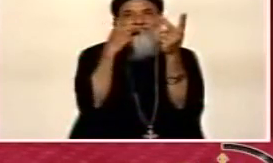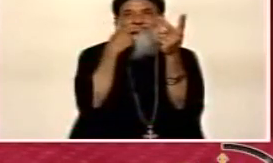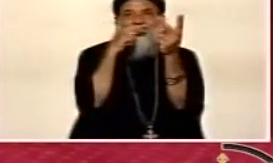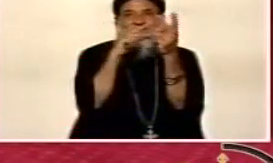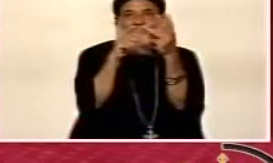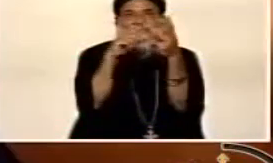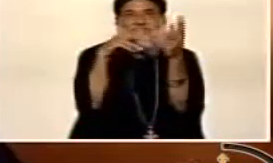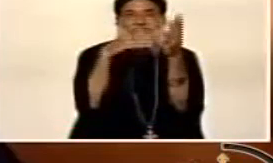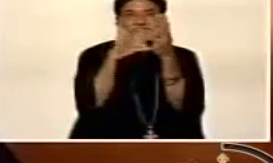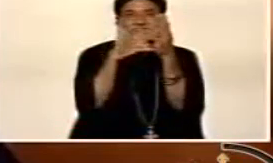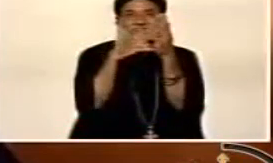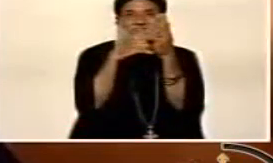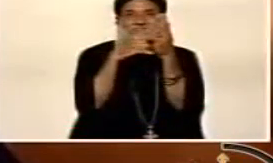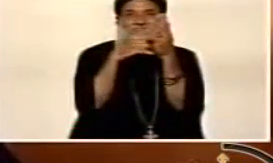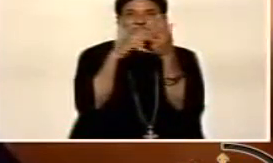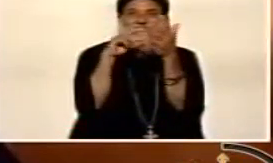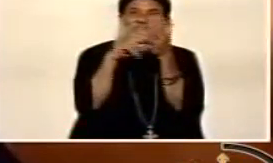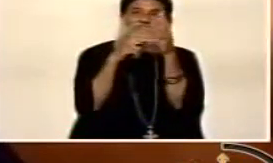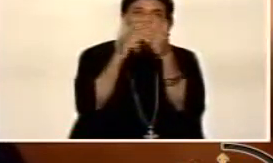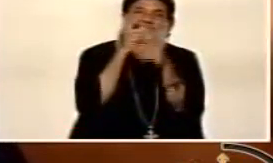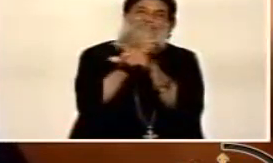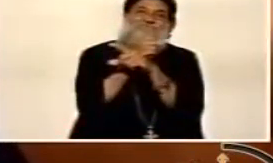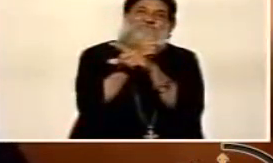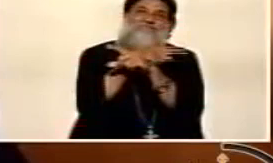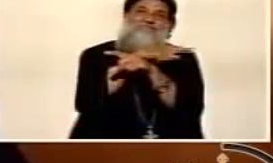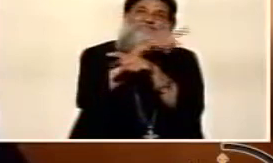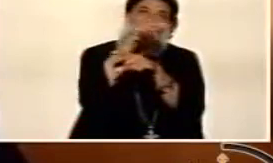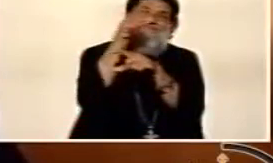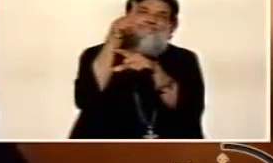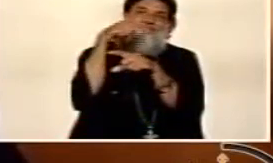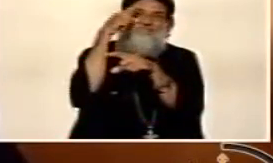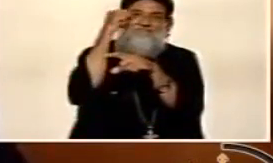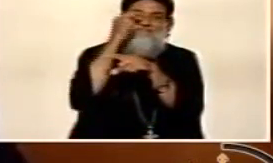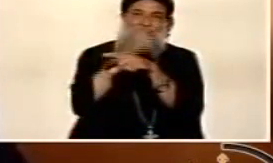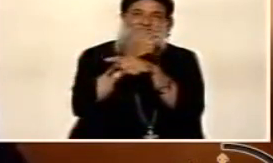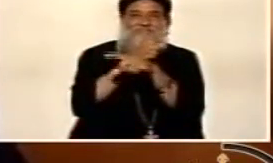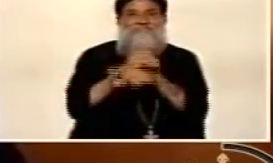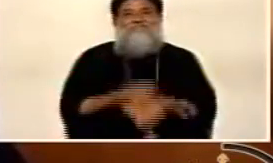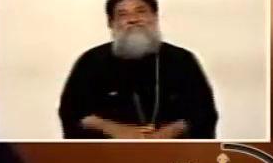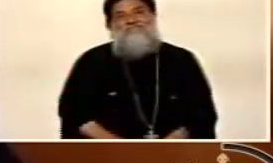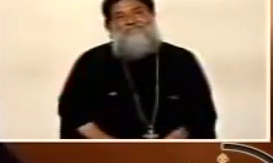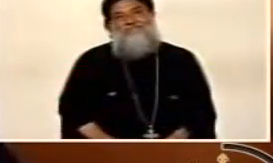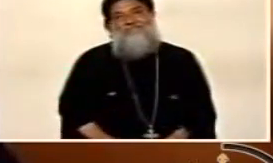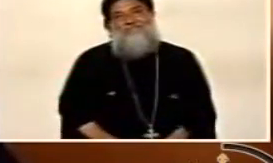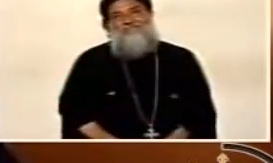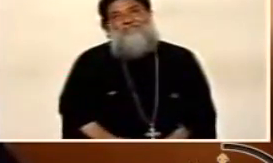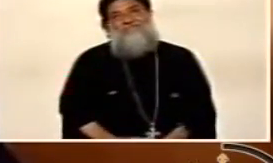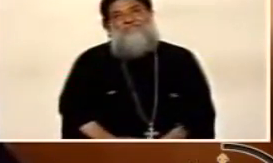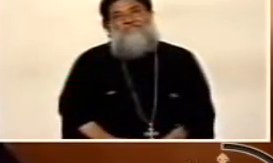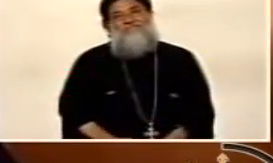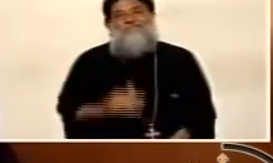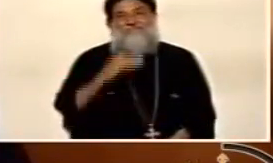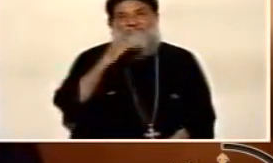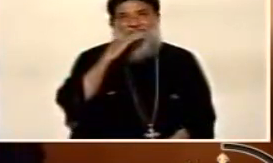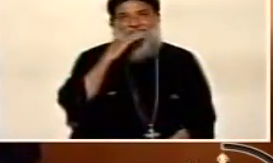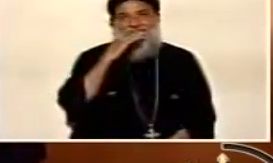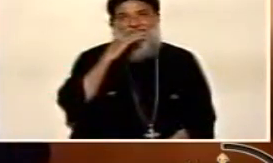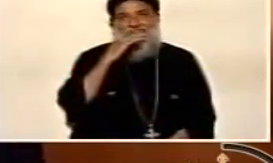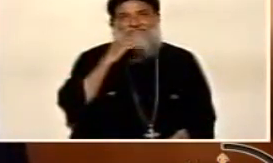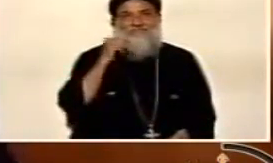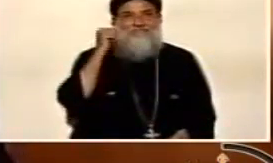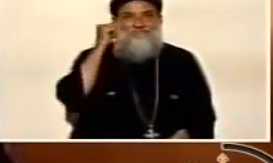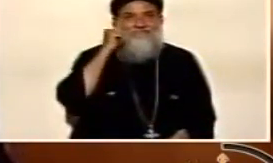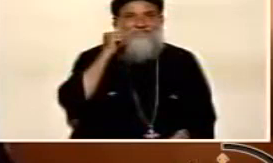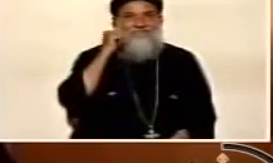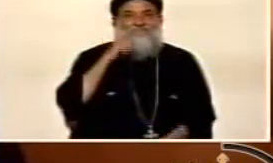نتكلم عن البذل والتضحية نجد معلمنا بولس، حين نتكلم عن